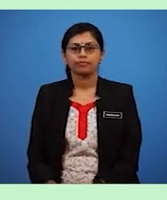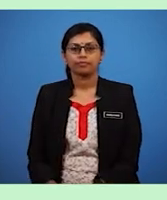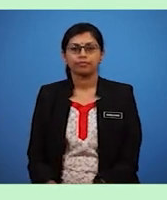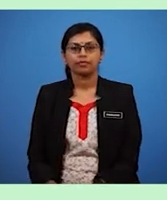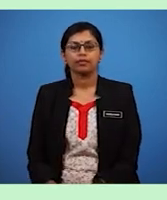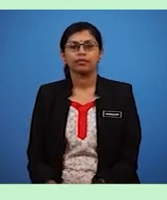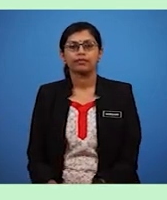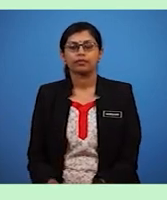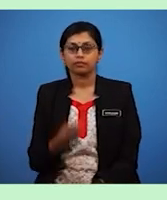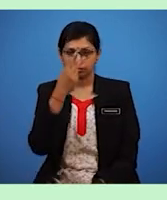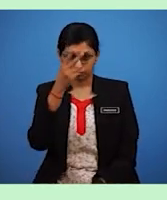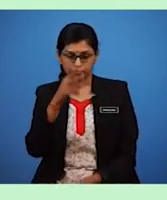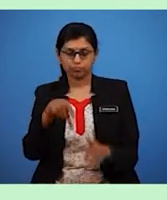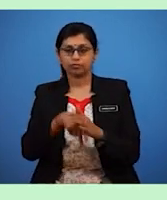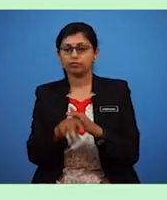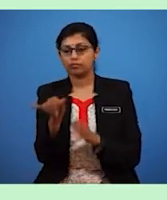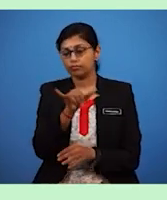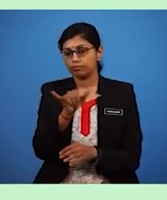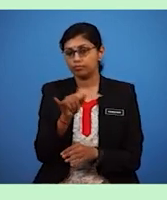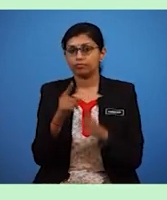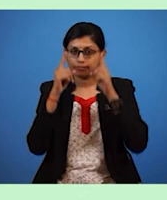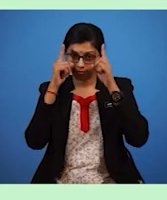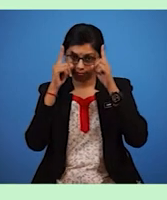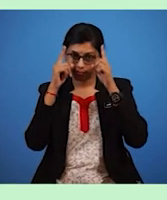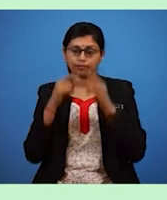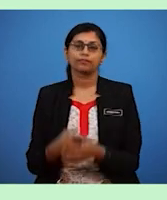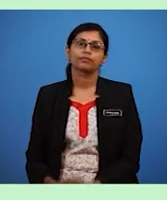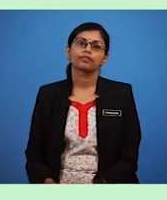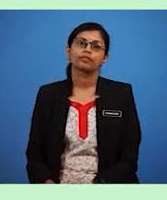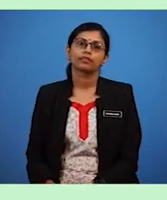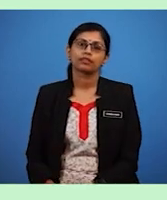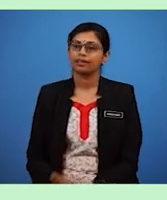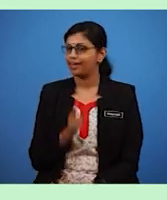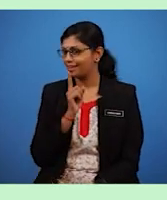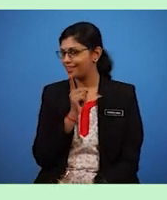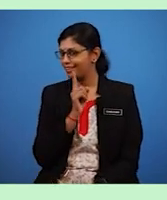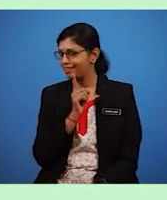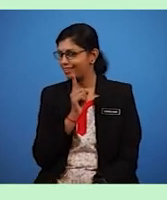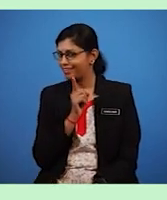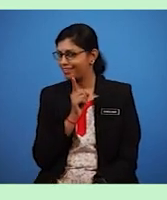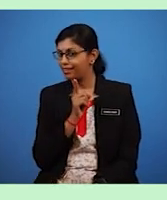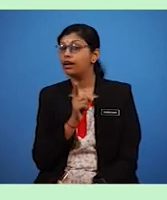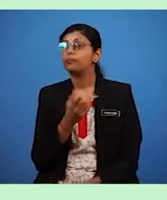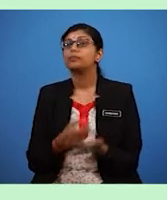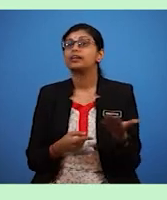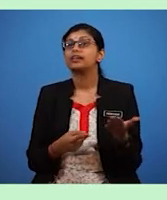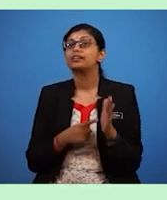Cuba lihat pada persamaan temu kimia yang diberi. Ha,